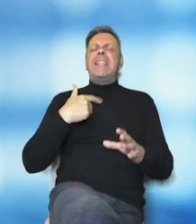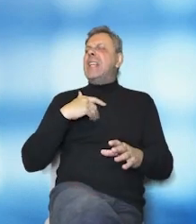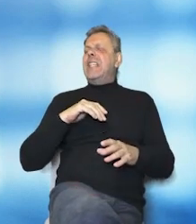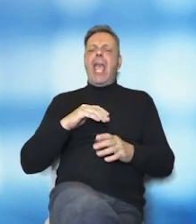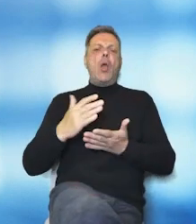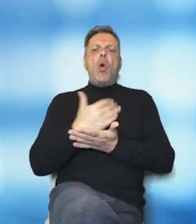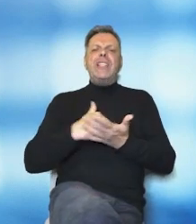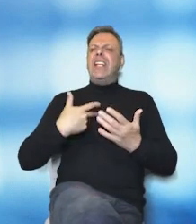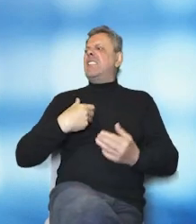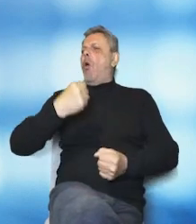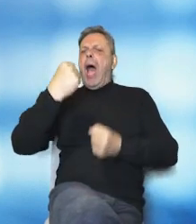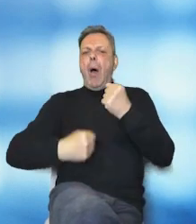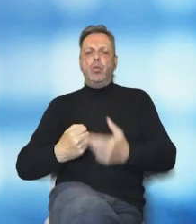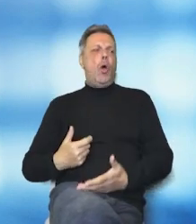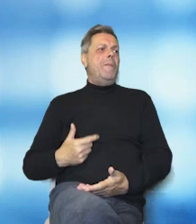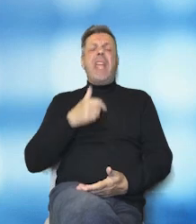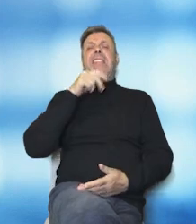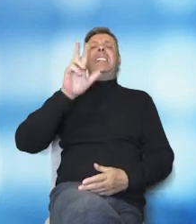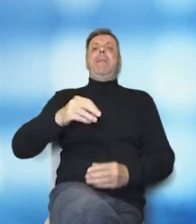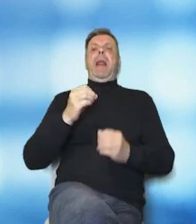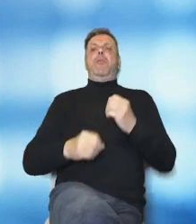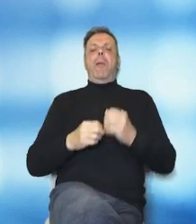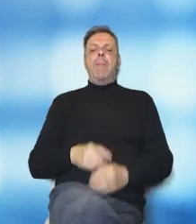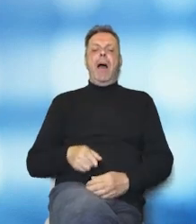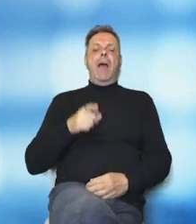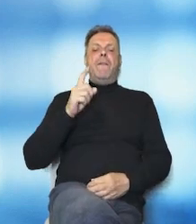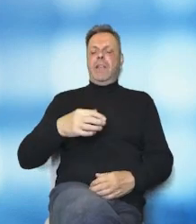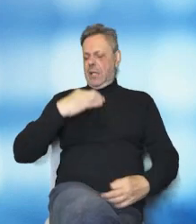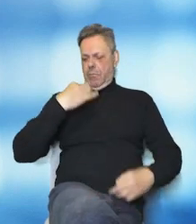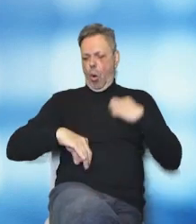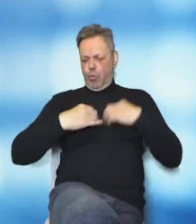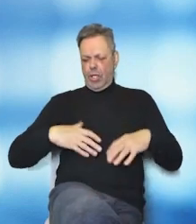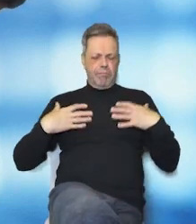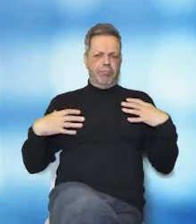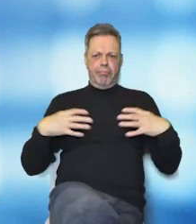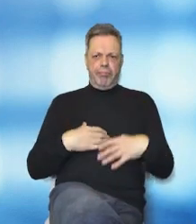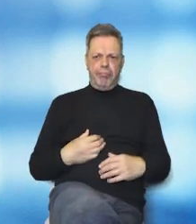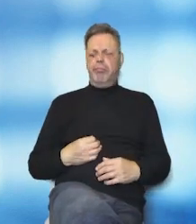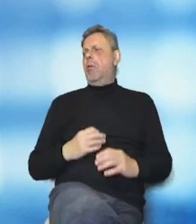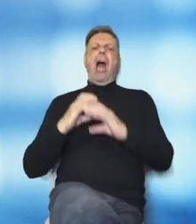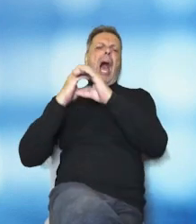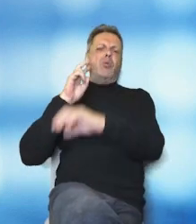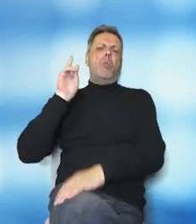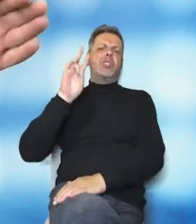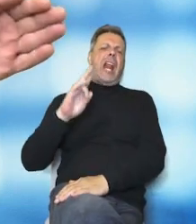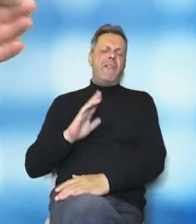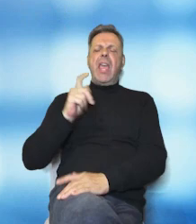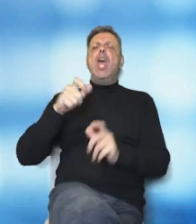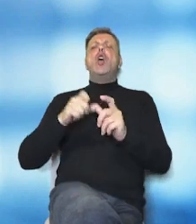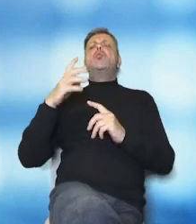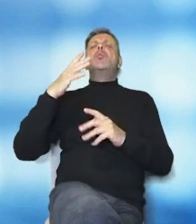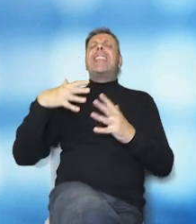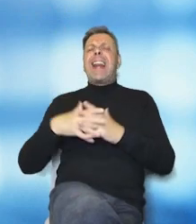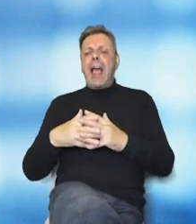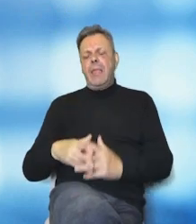vozilo, bez da ste tu imali nekakve komplikacije. Doslovno se vi obučete u opremu, busom, tramvajem, odete na susjedgrad i krenete